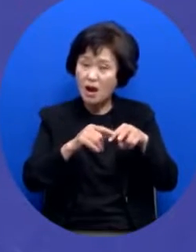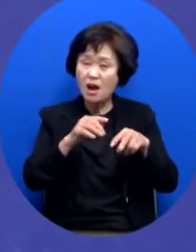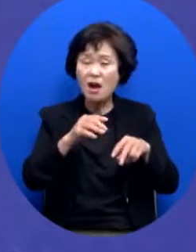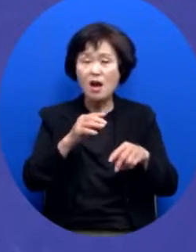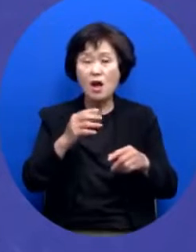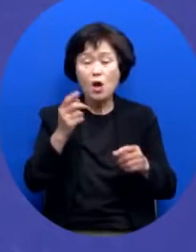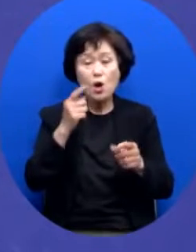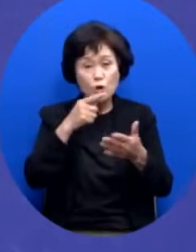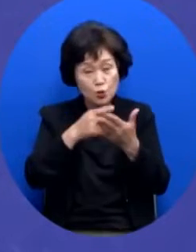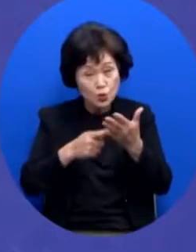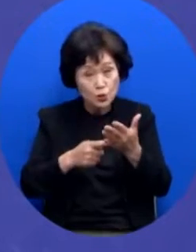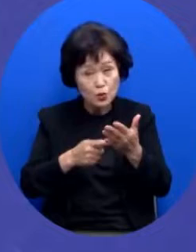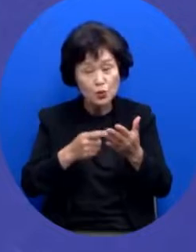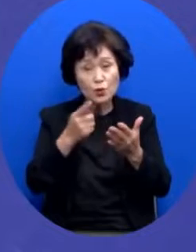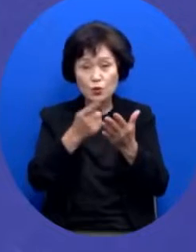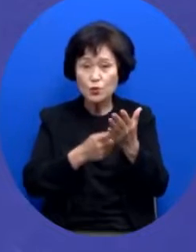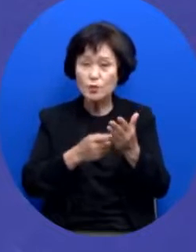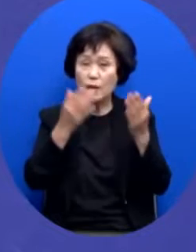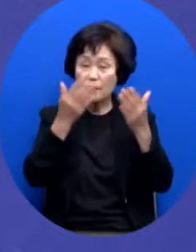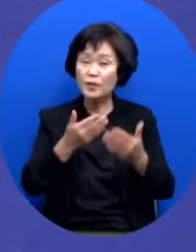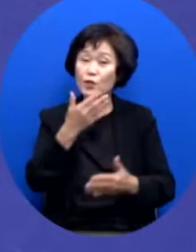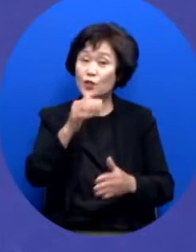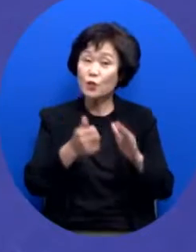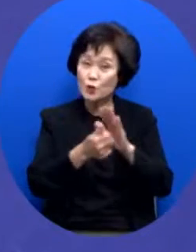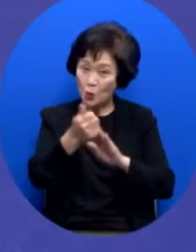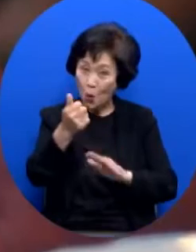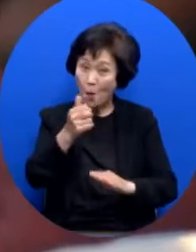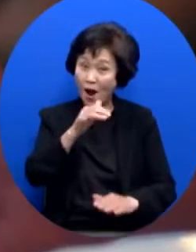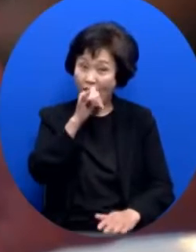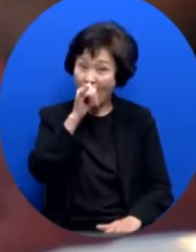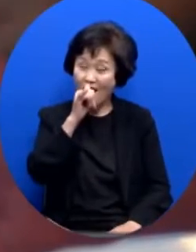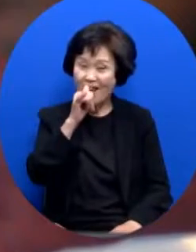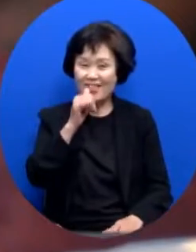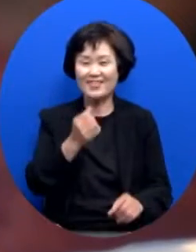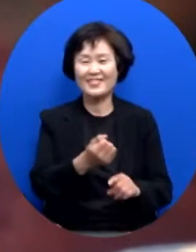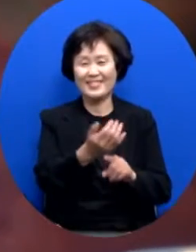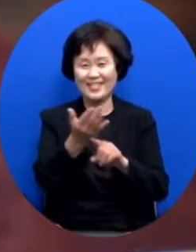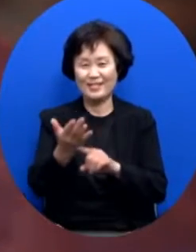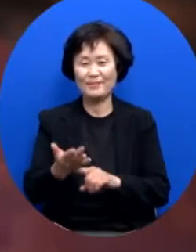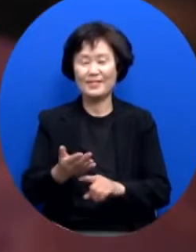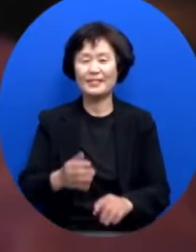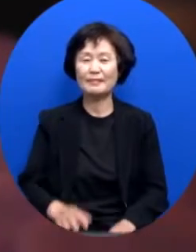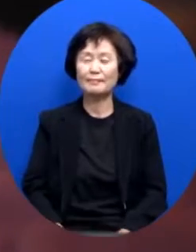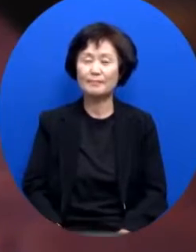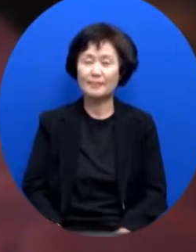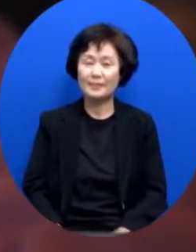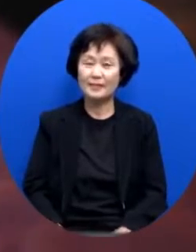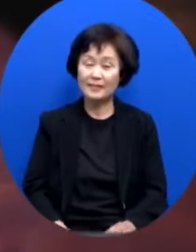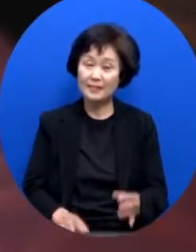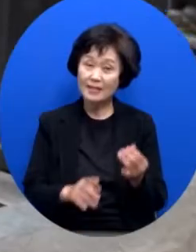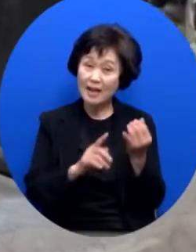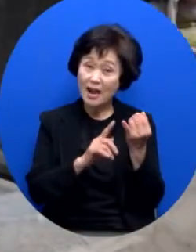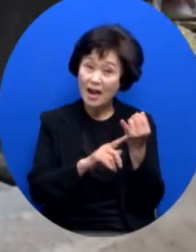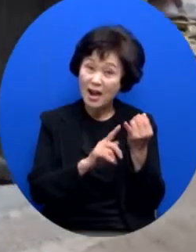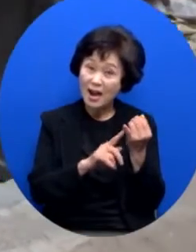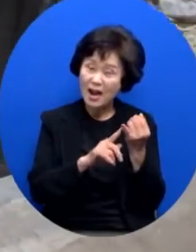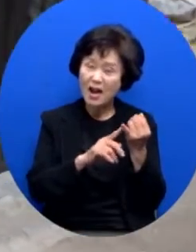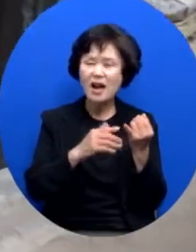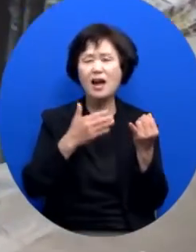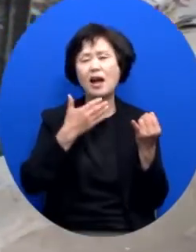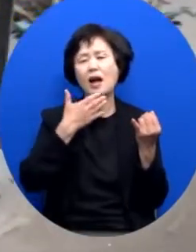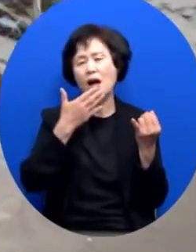소망이 생겼다고 하는데요. GNA 소식에서 전해드리겠습니다. 마다가스카르에 사는 9살 소녀